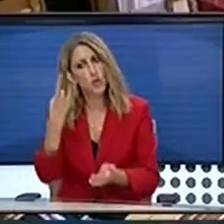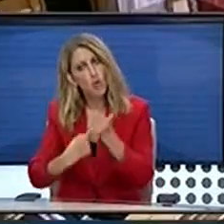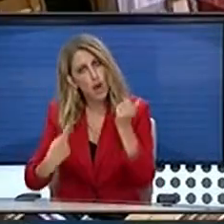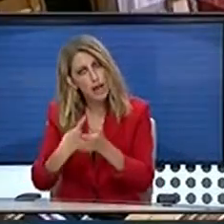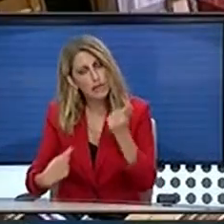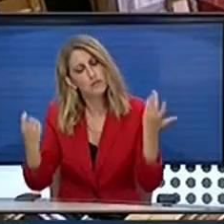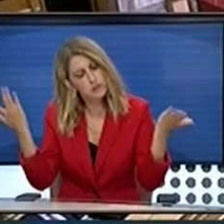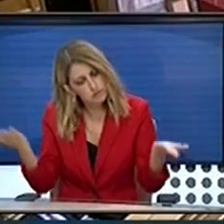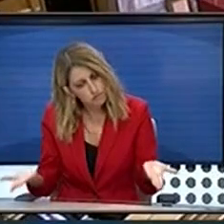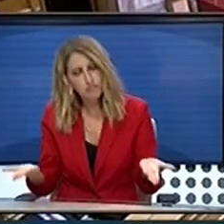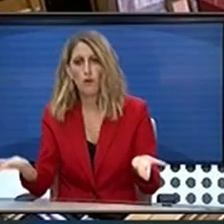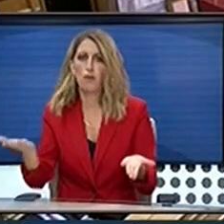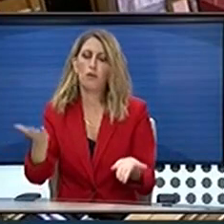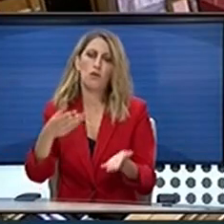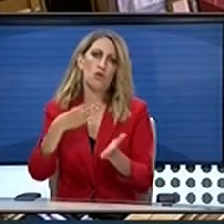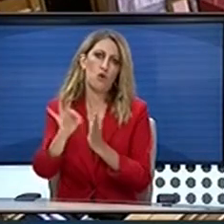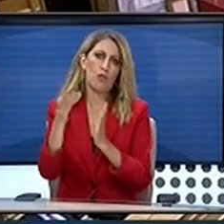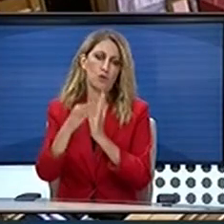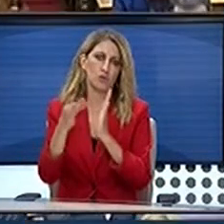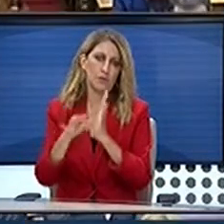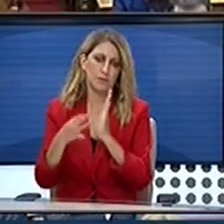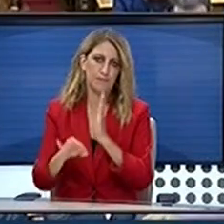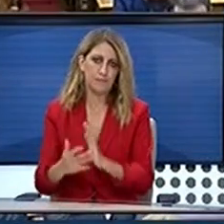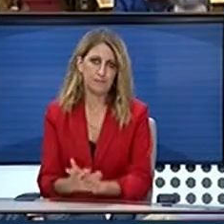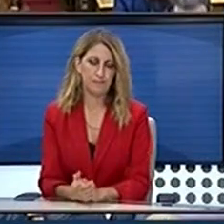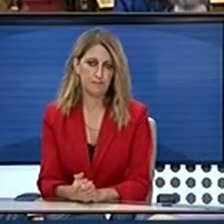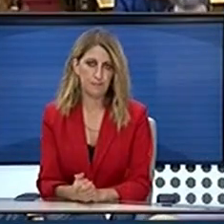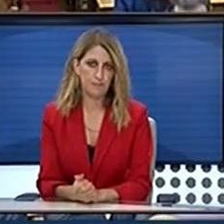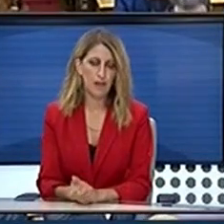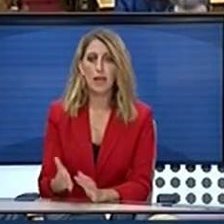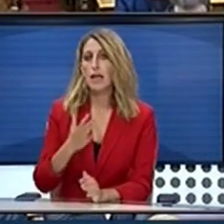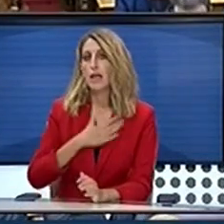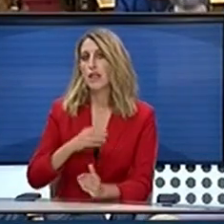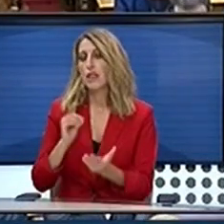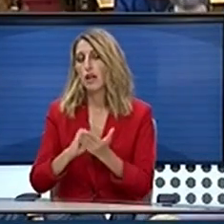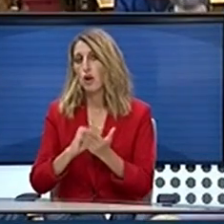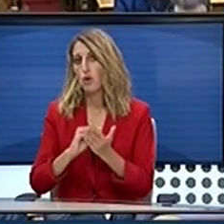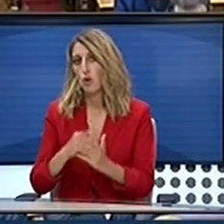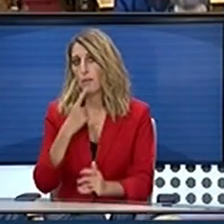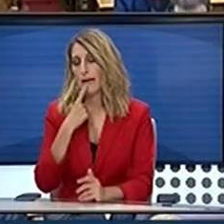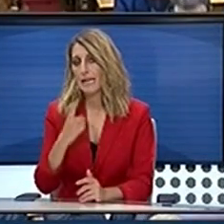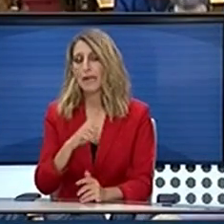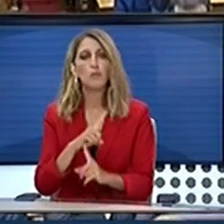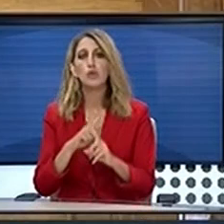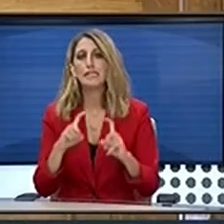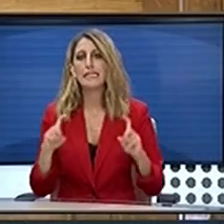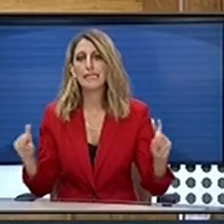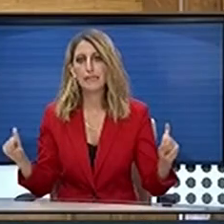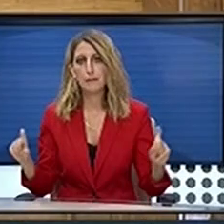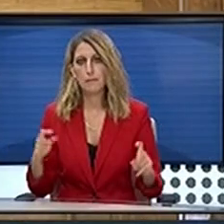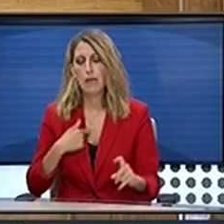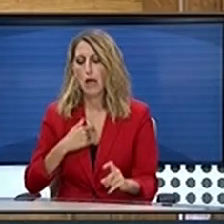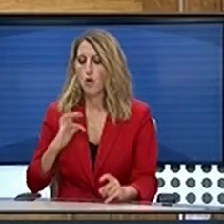Επιτρέψτε μου εδώ μια μικρή παρένθεση. Θα προσέξατε ότι απέφυγα να αναφερθώ ως